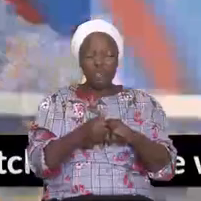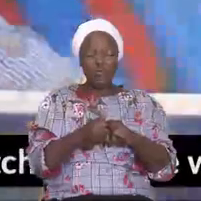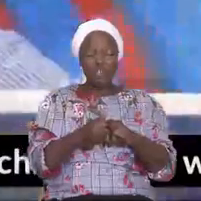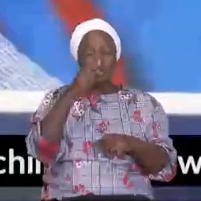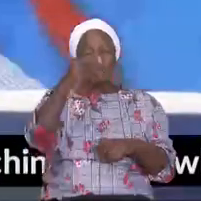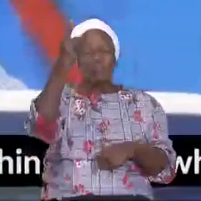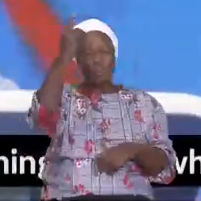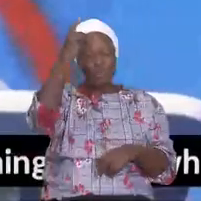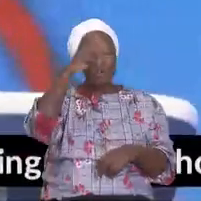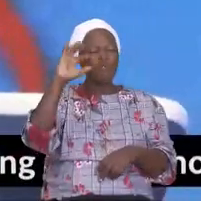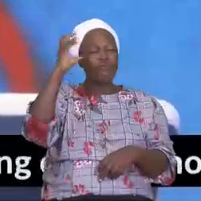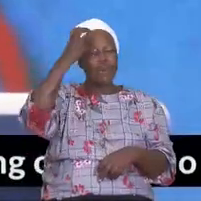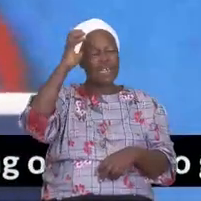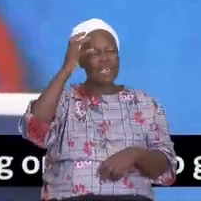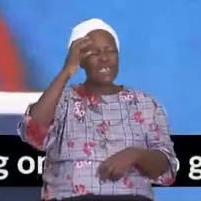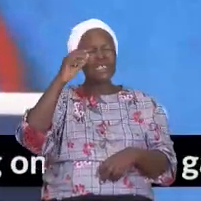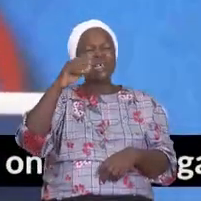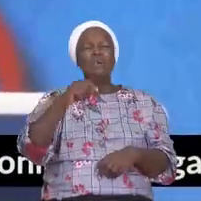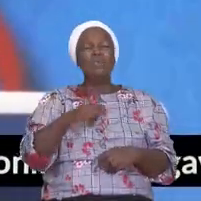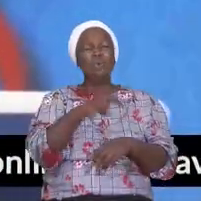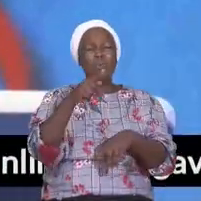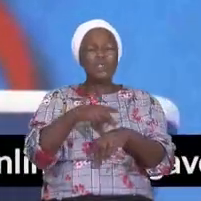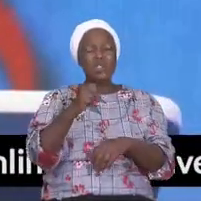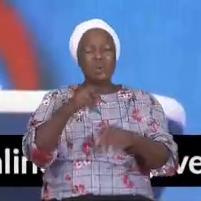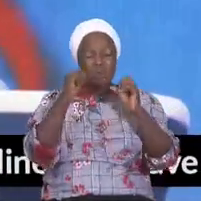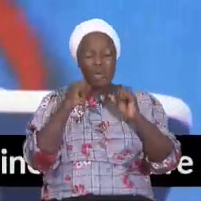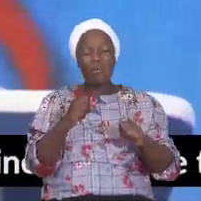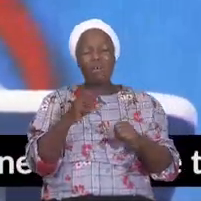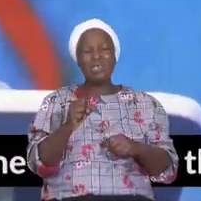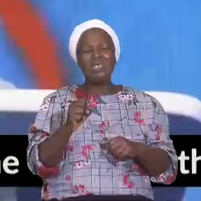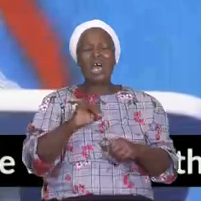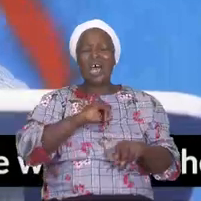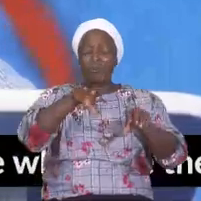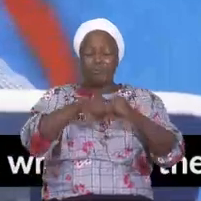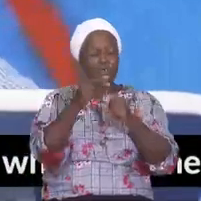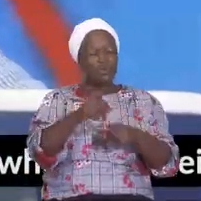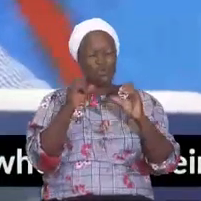Problème mental, insanité, toi démon de folie,